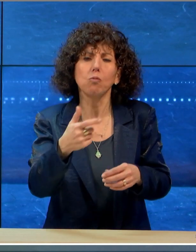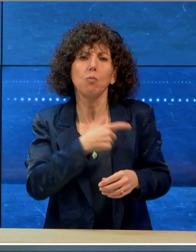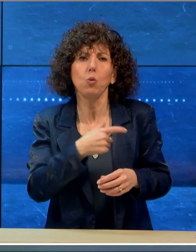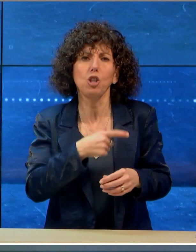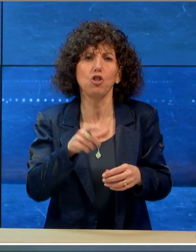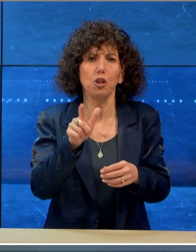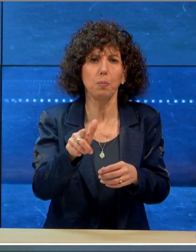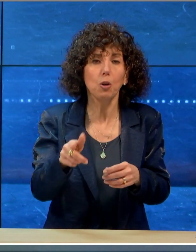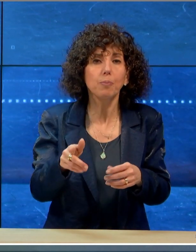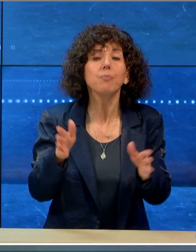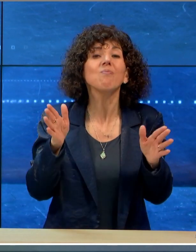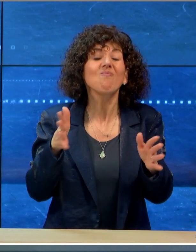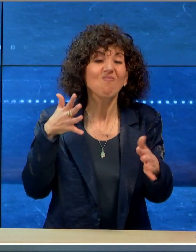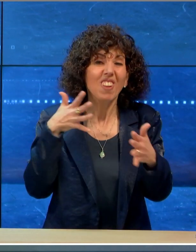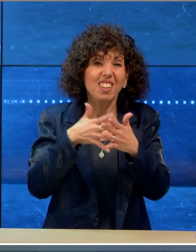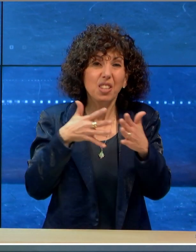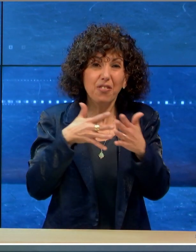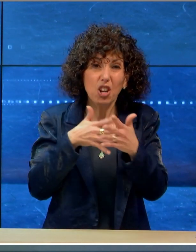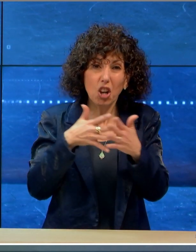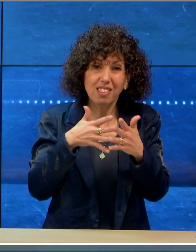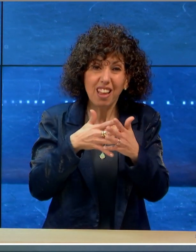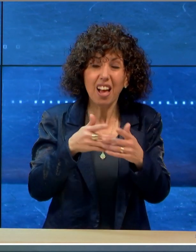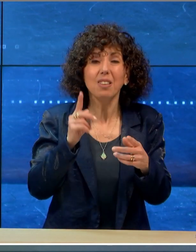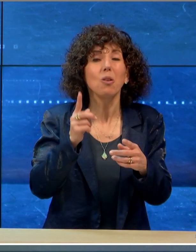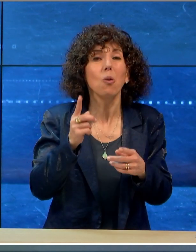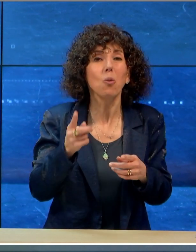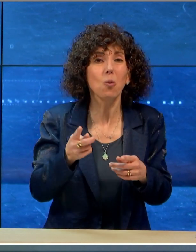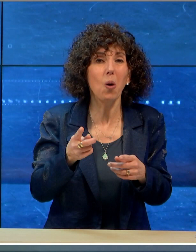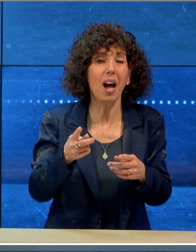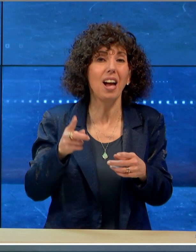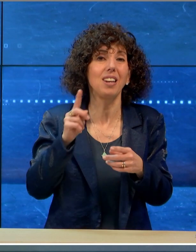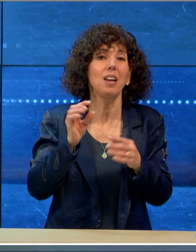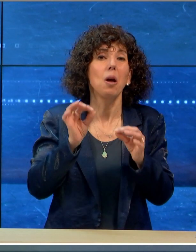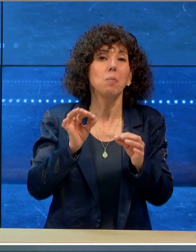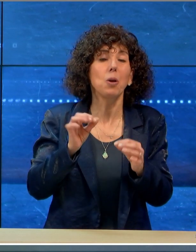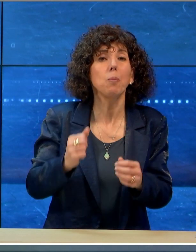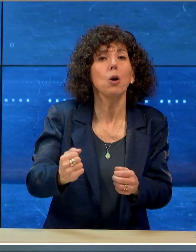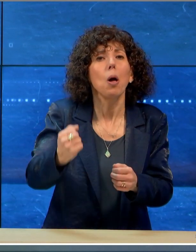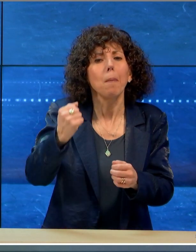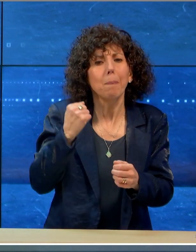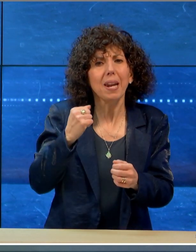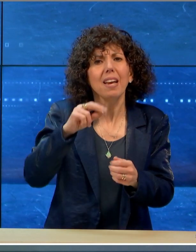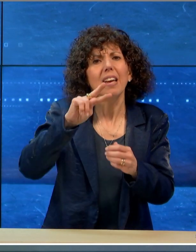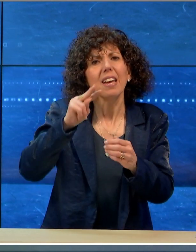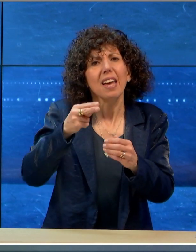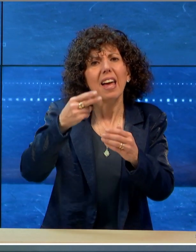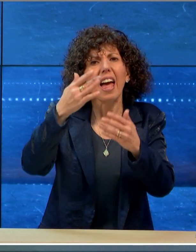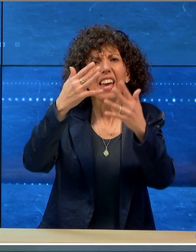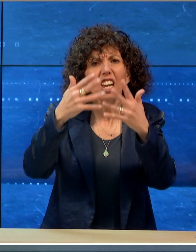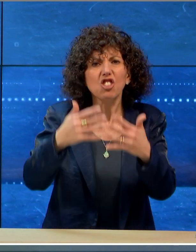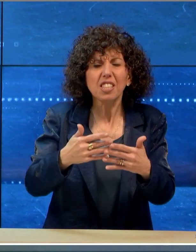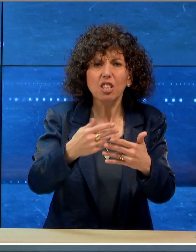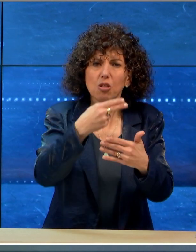municipio l'ostacolo principale rappresentato dalla preregistrazione